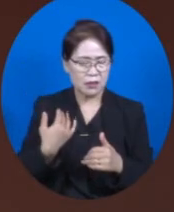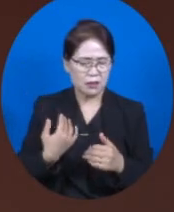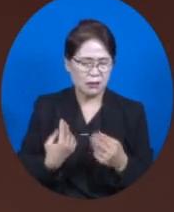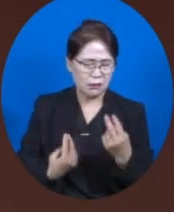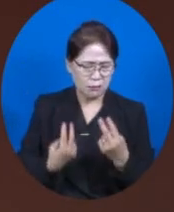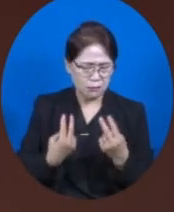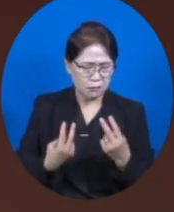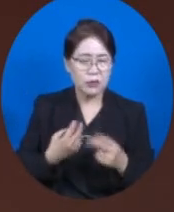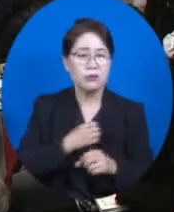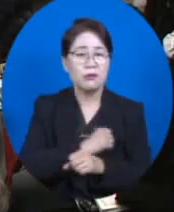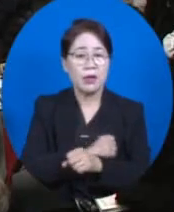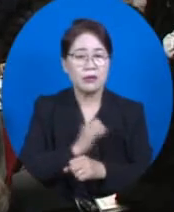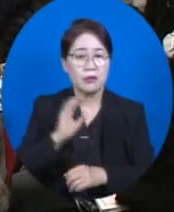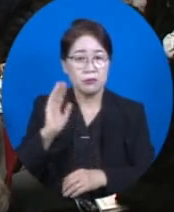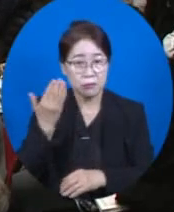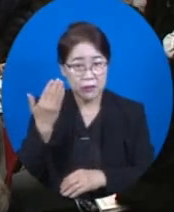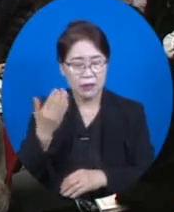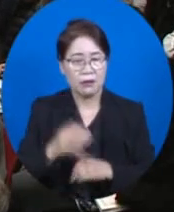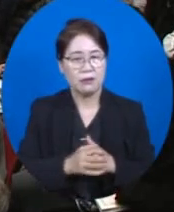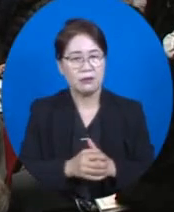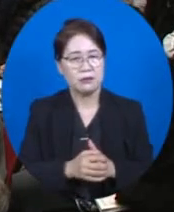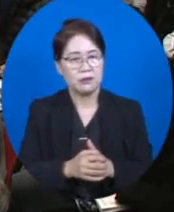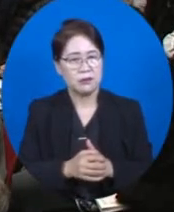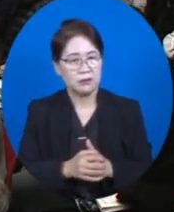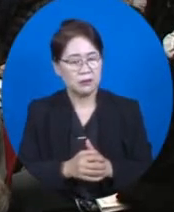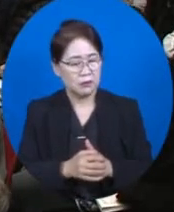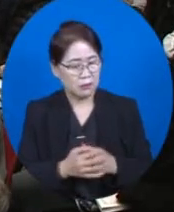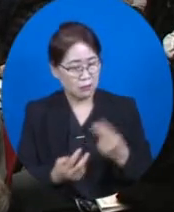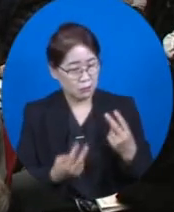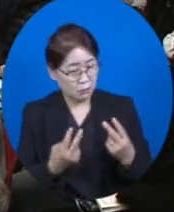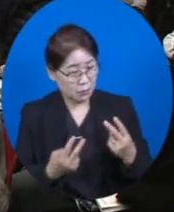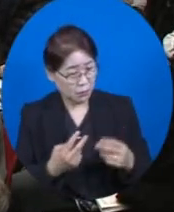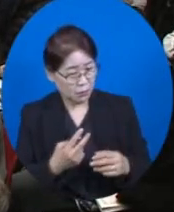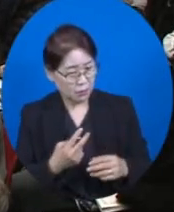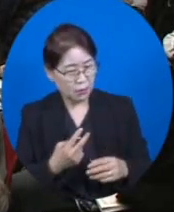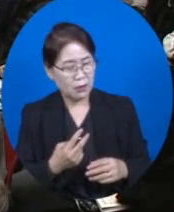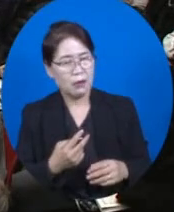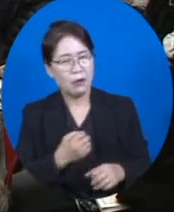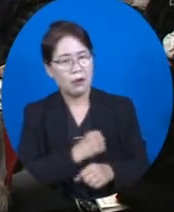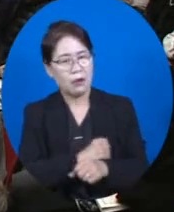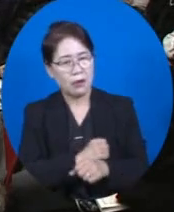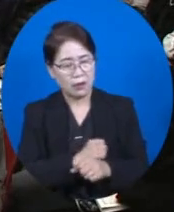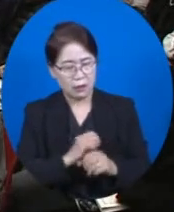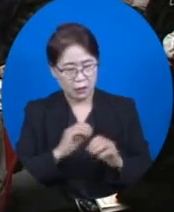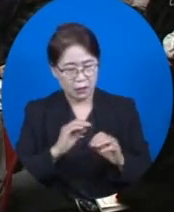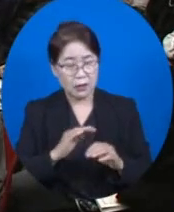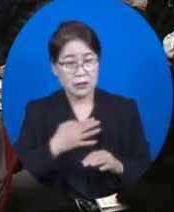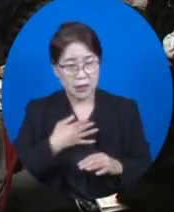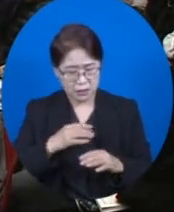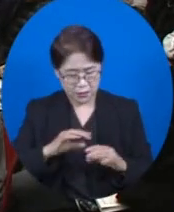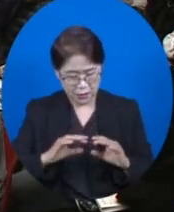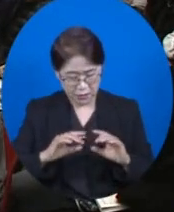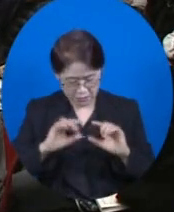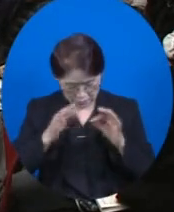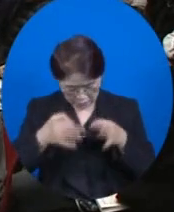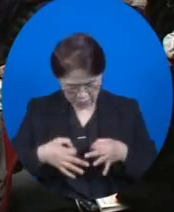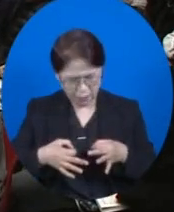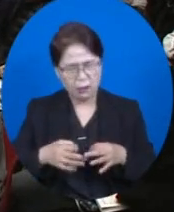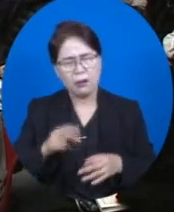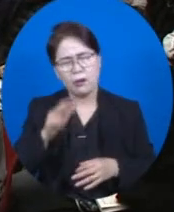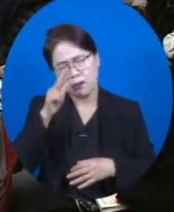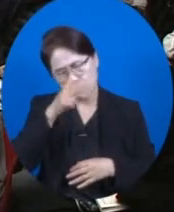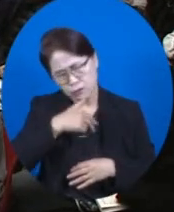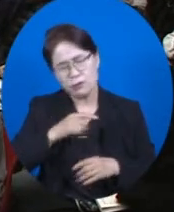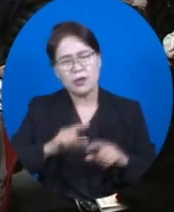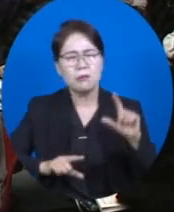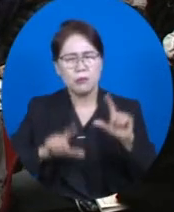비교하기 시작합니다 여러분 그렇게 비교하다 보니까 뭐예요 자신의 인생이 초라한 인생으로 여겨지는